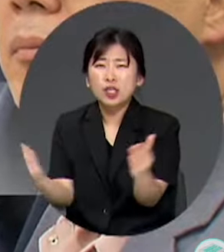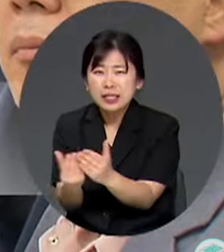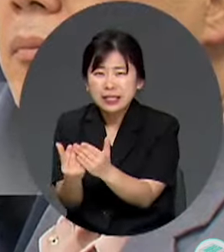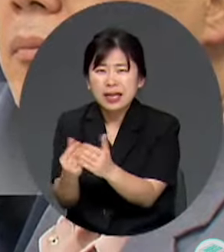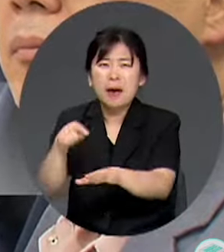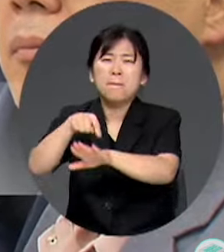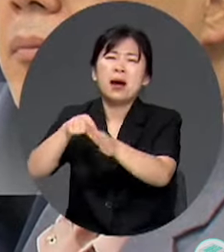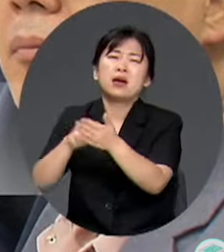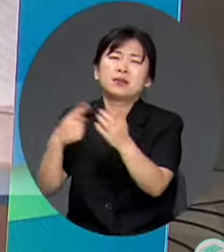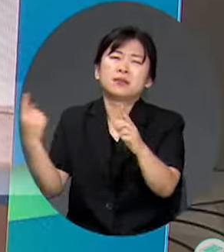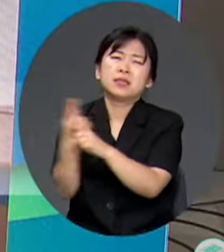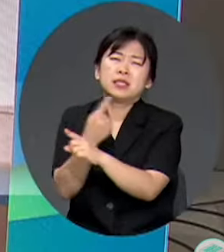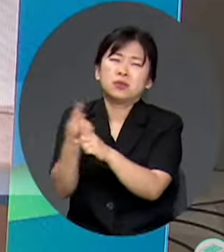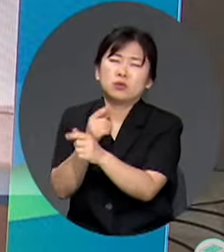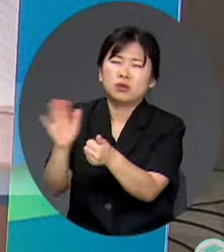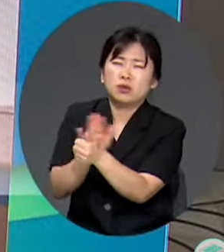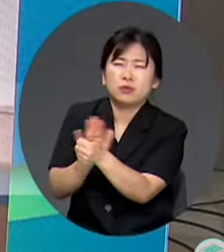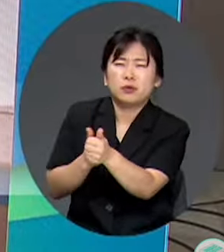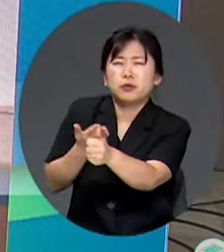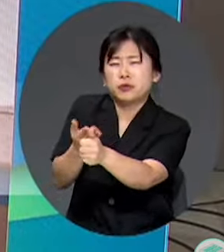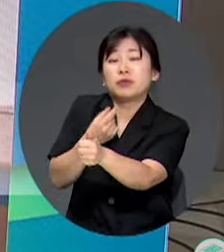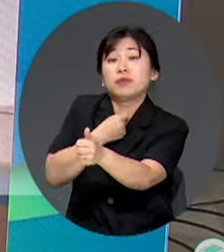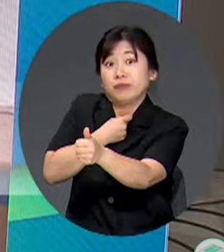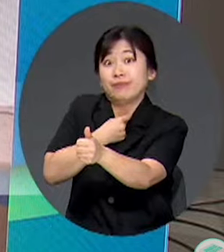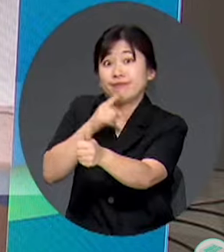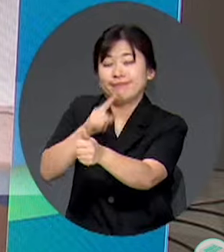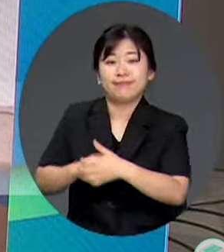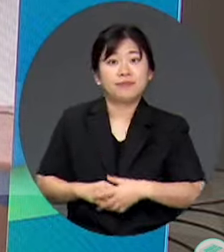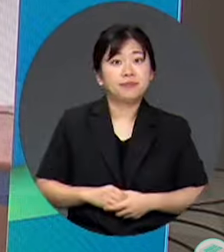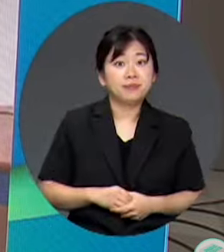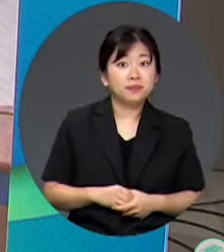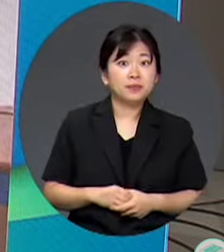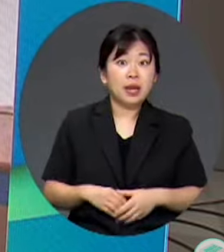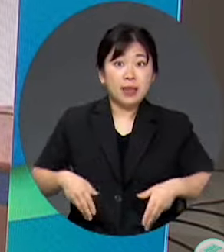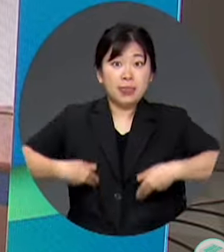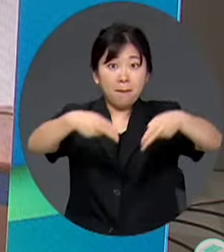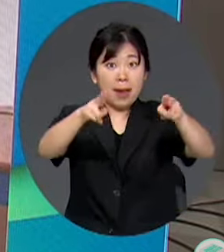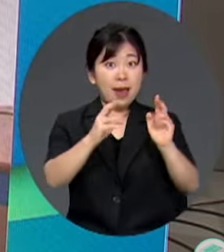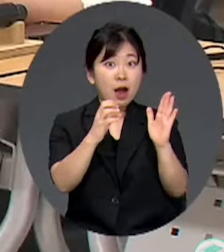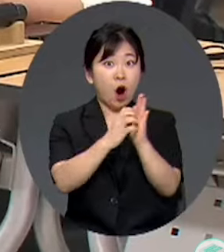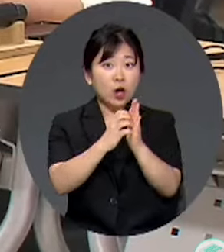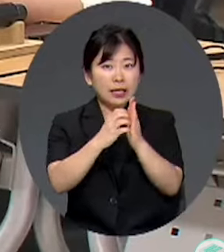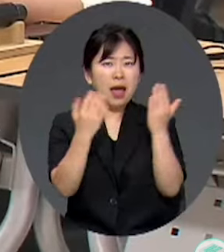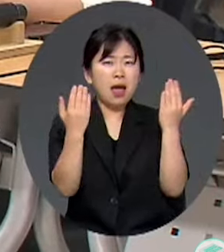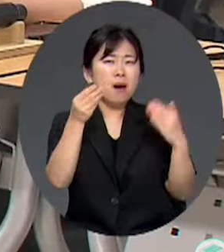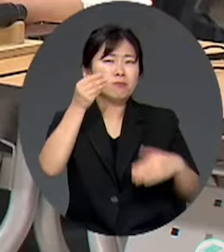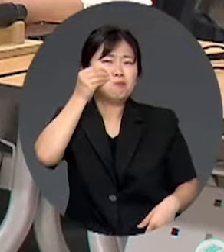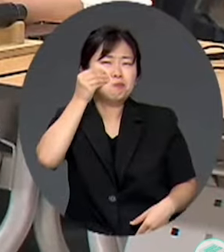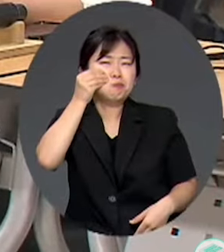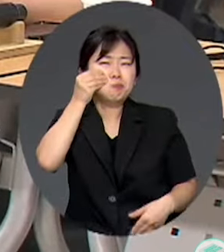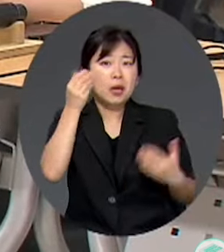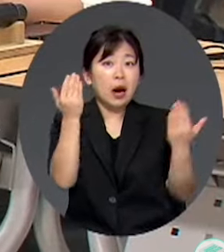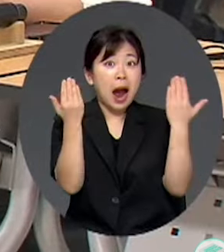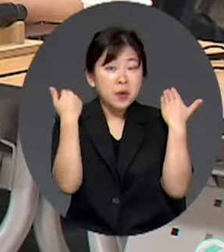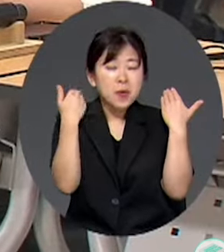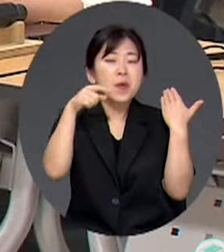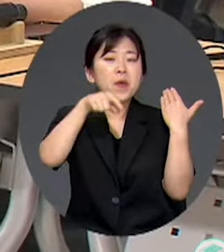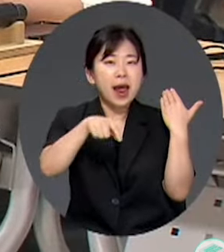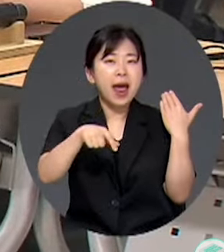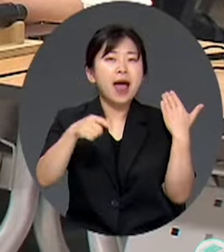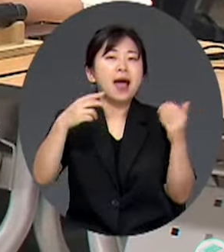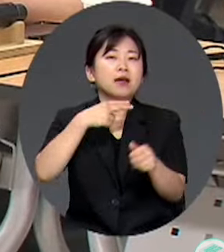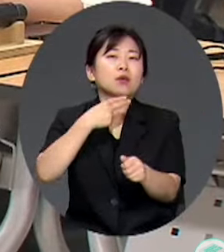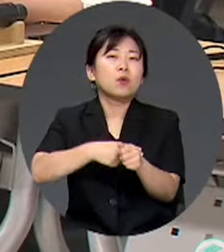강사까지도 대상을 확대하겠다는 계획을 내놨습니다. 남해와 거제 지역 폐교를 활용해 교원 치유